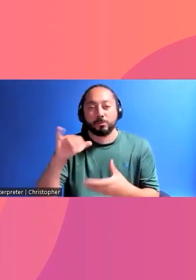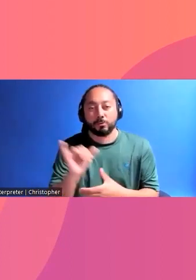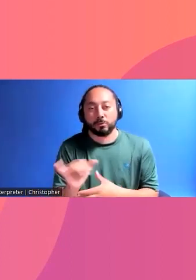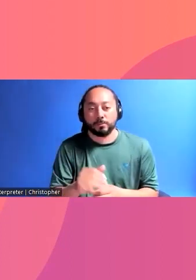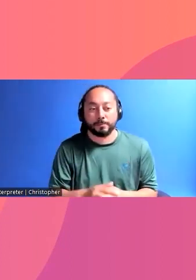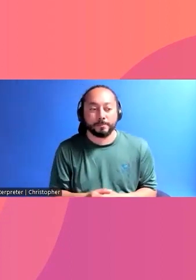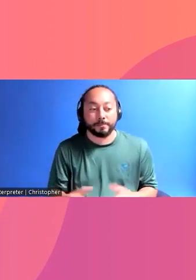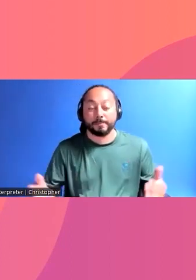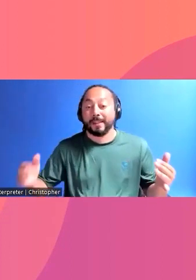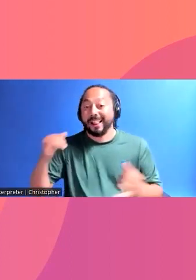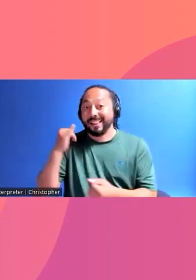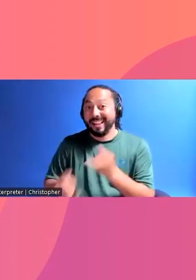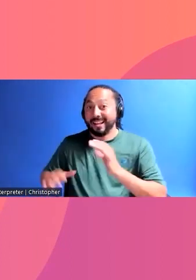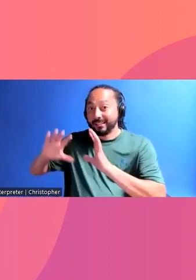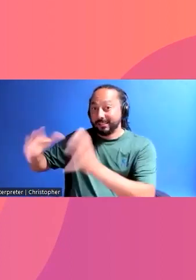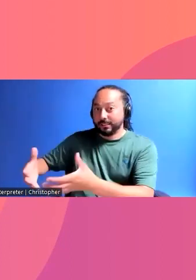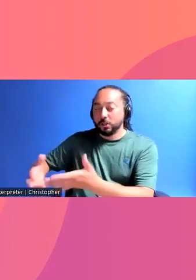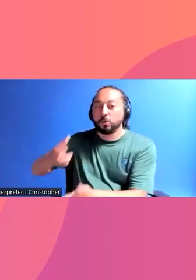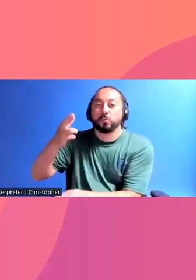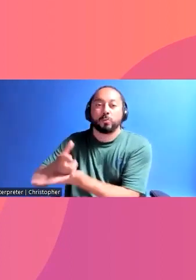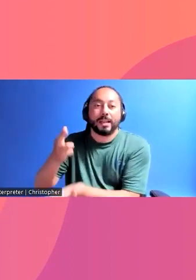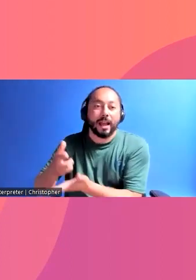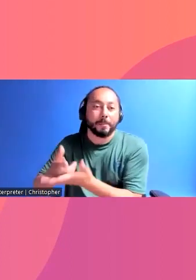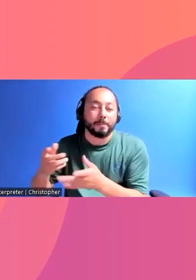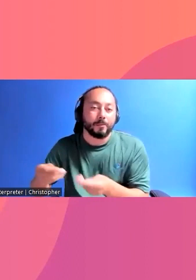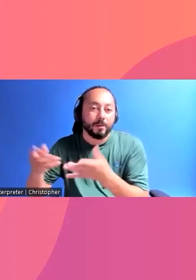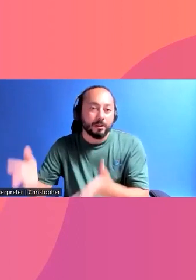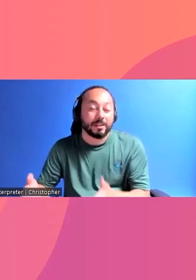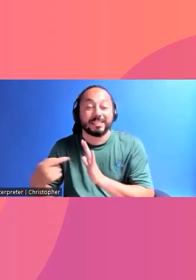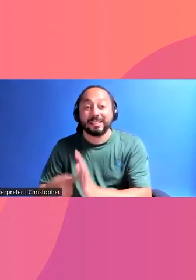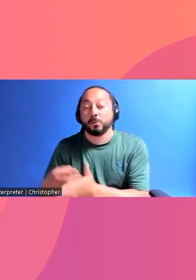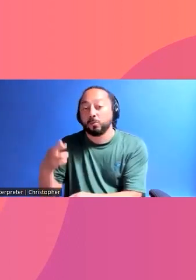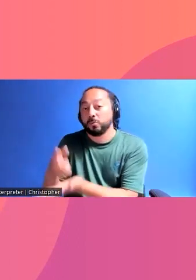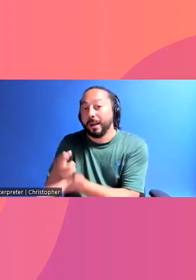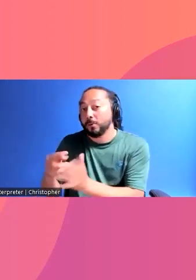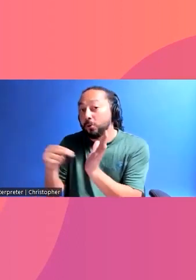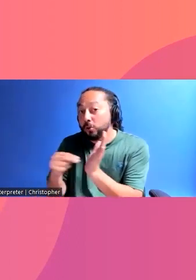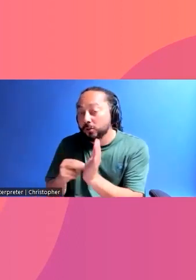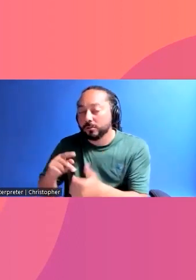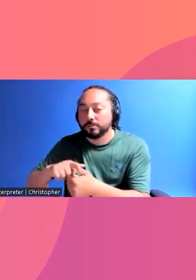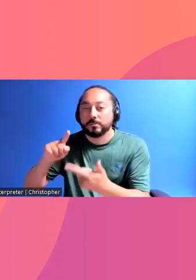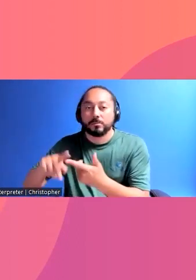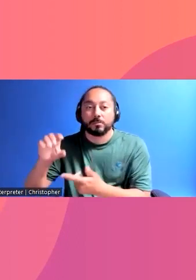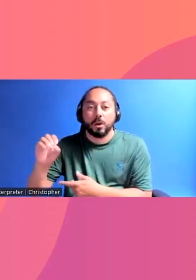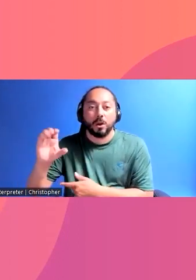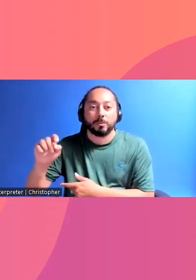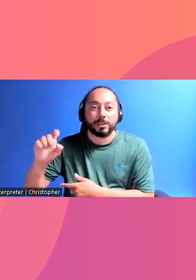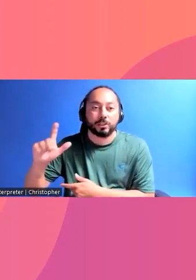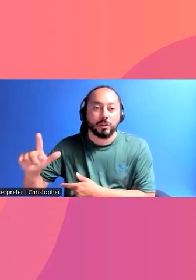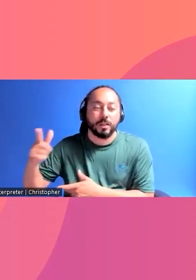travaillent avec les communautés noires. Autre catégorie de participants, prestataires de soins de réadaptation, par